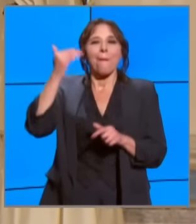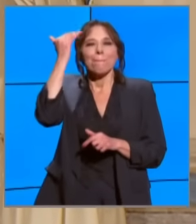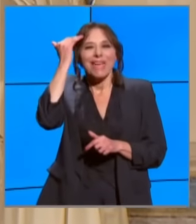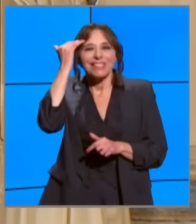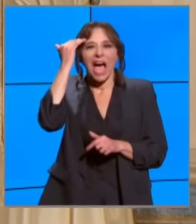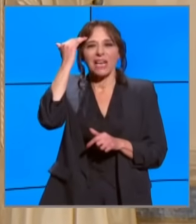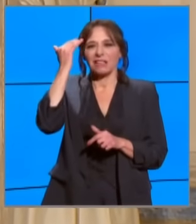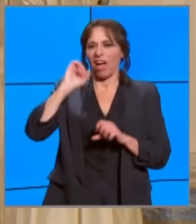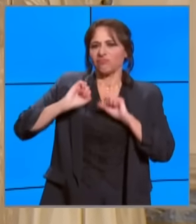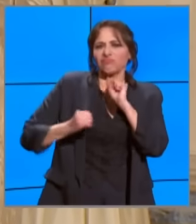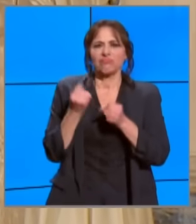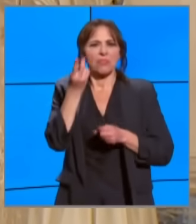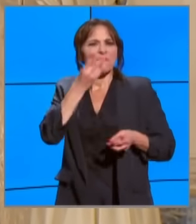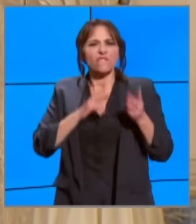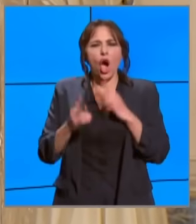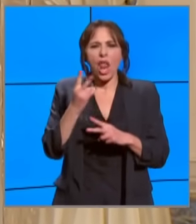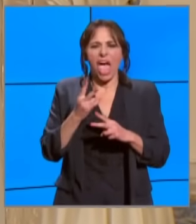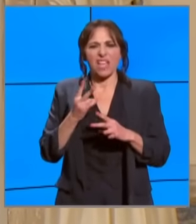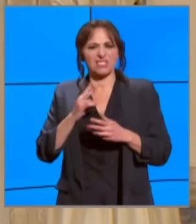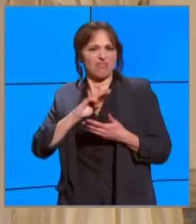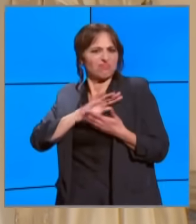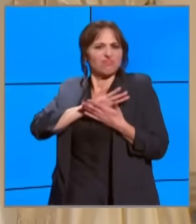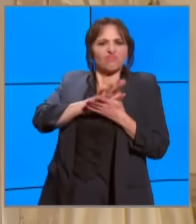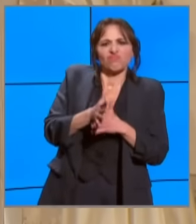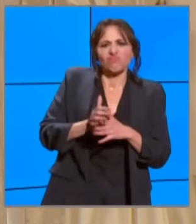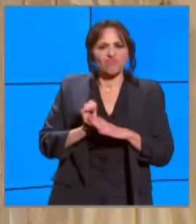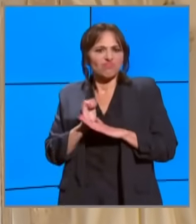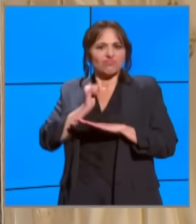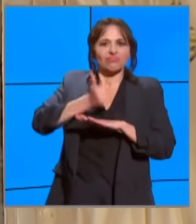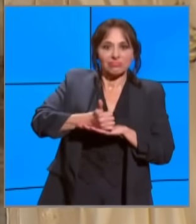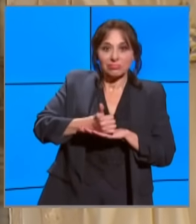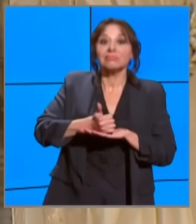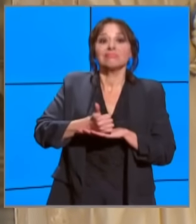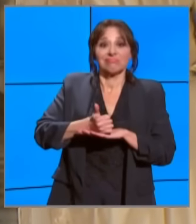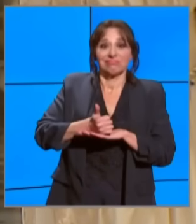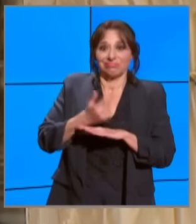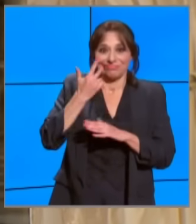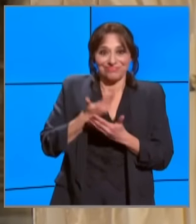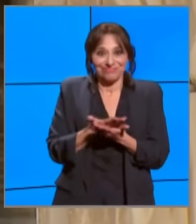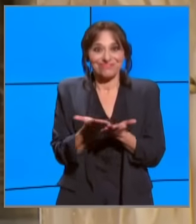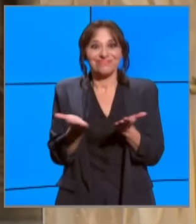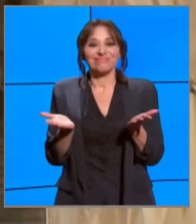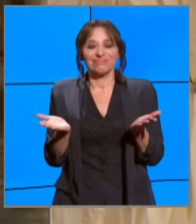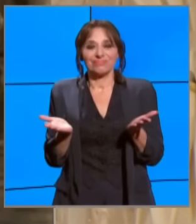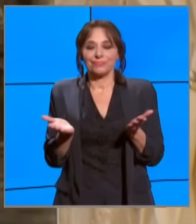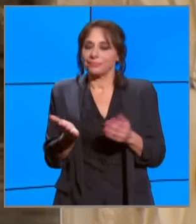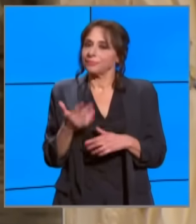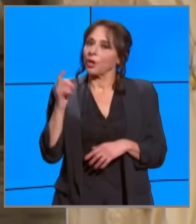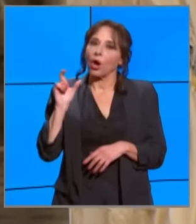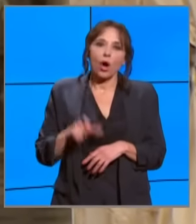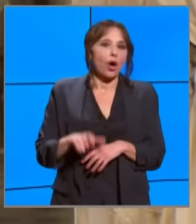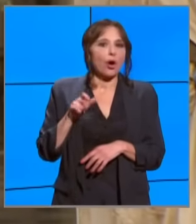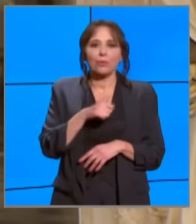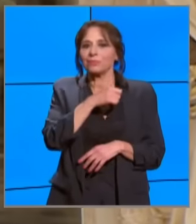atteggiamenti di violenza di sopraffazione che si manifestano è indispensabile